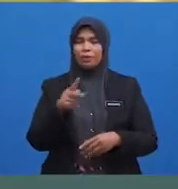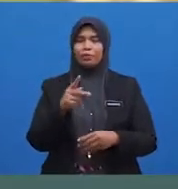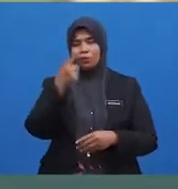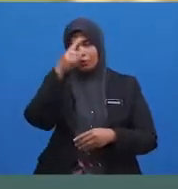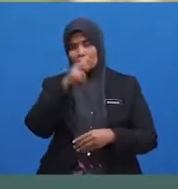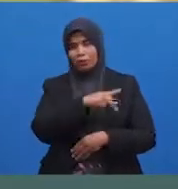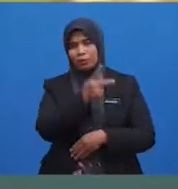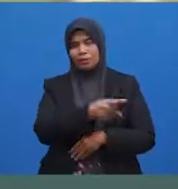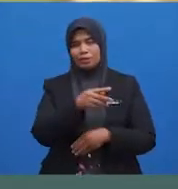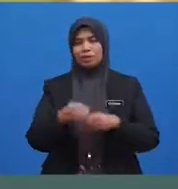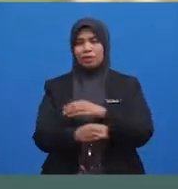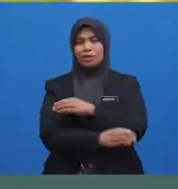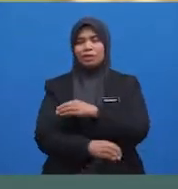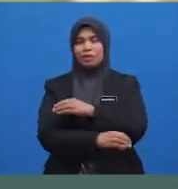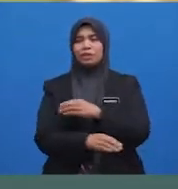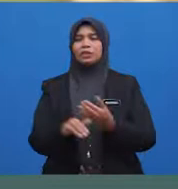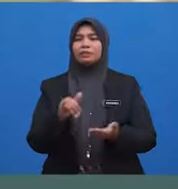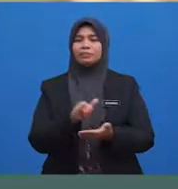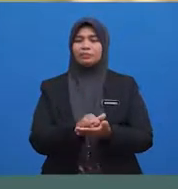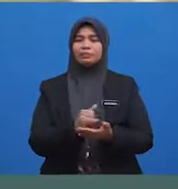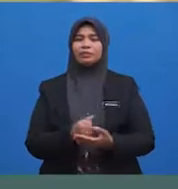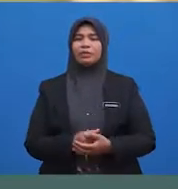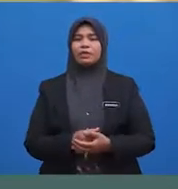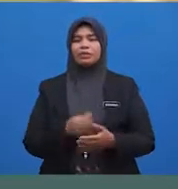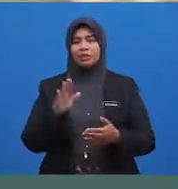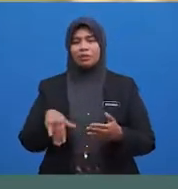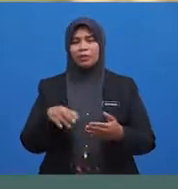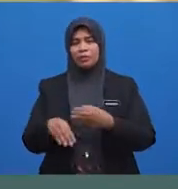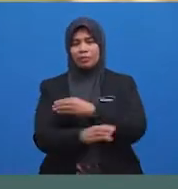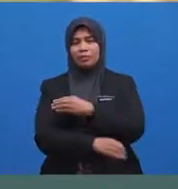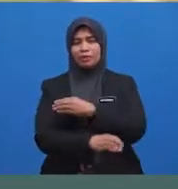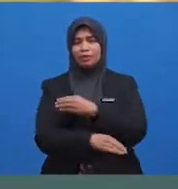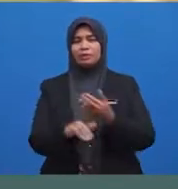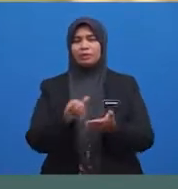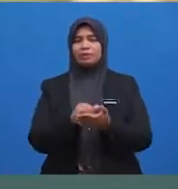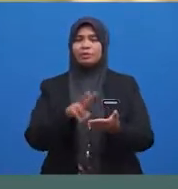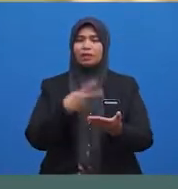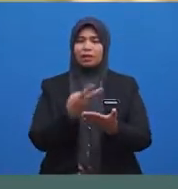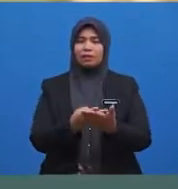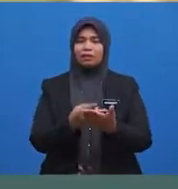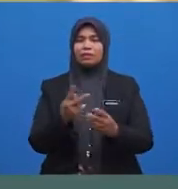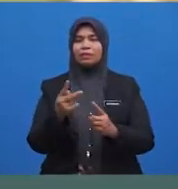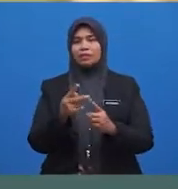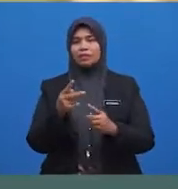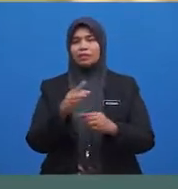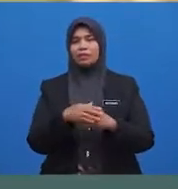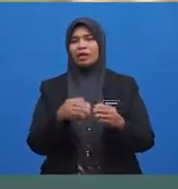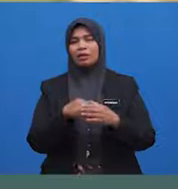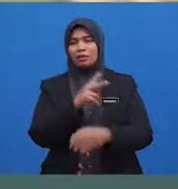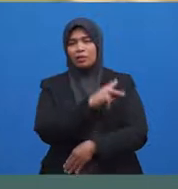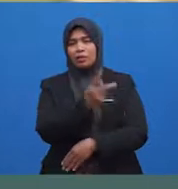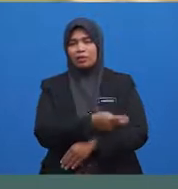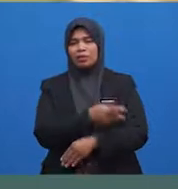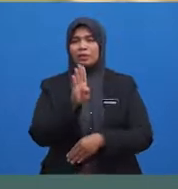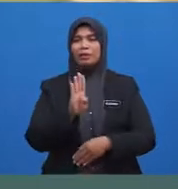dan Pahang sebelum negeri-negeri tersebut jatuh ke tangan kuasa barat lain. Sebelum kita meneroka